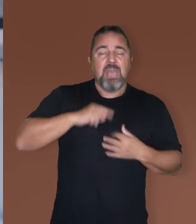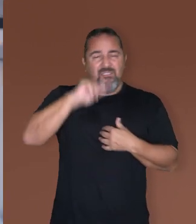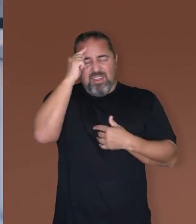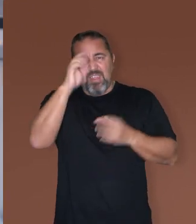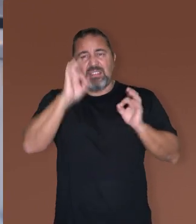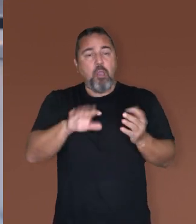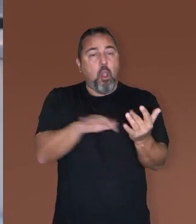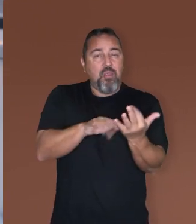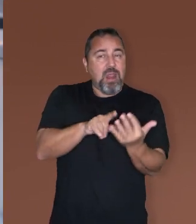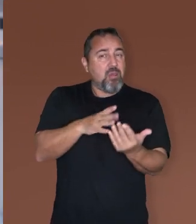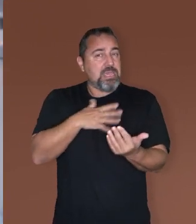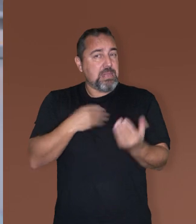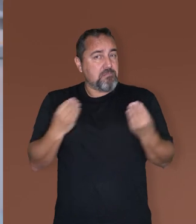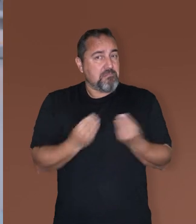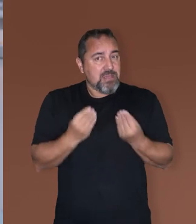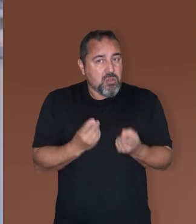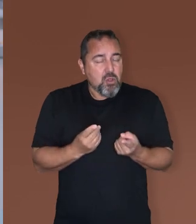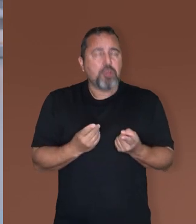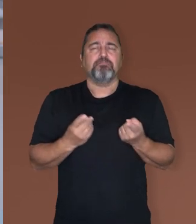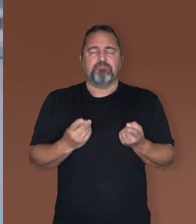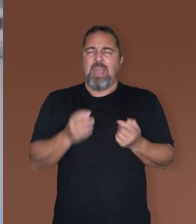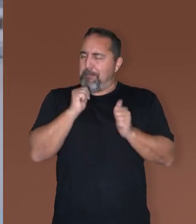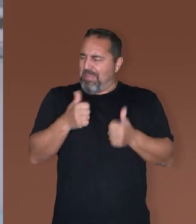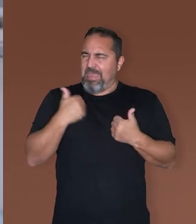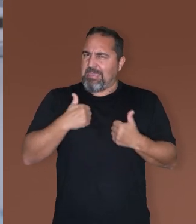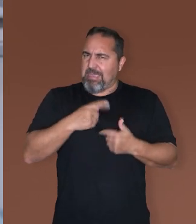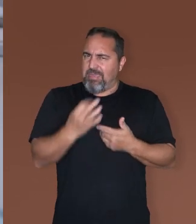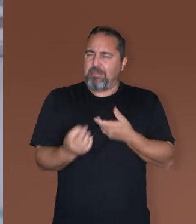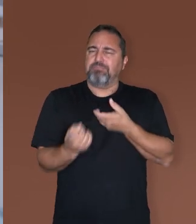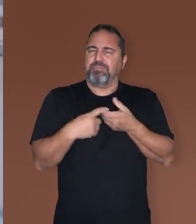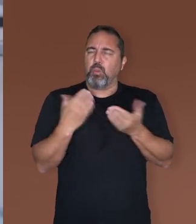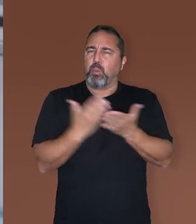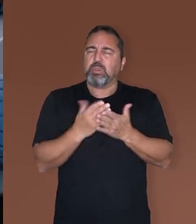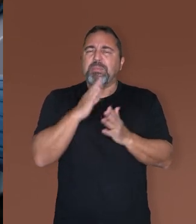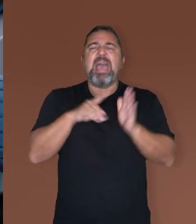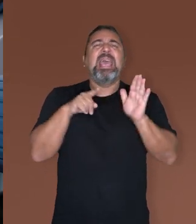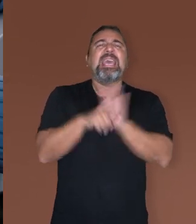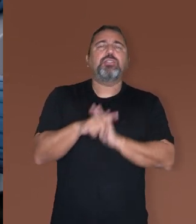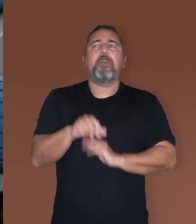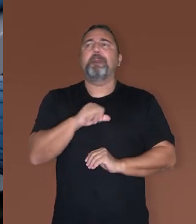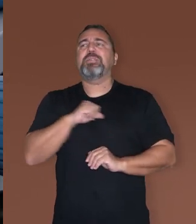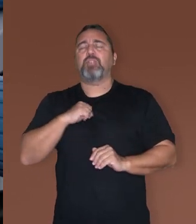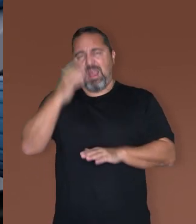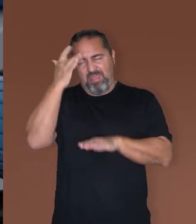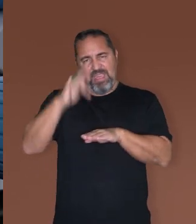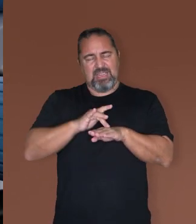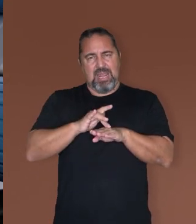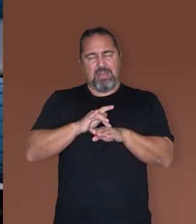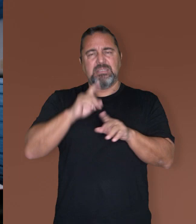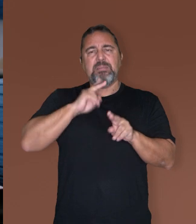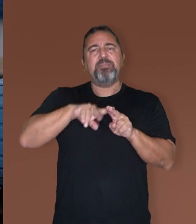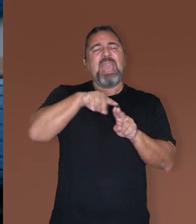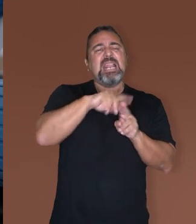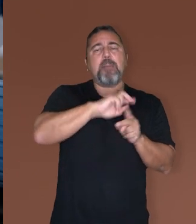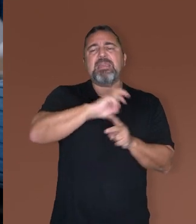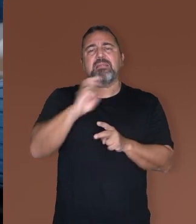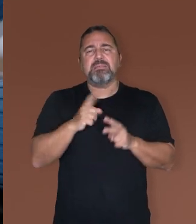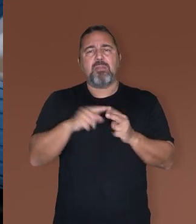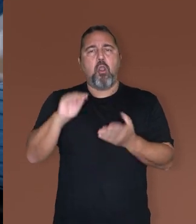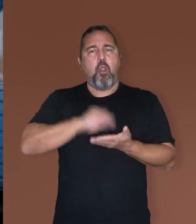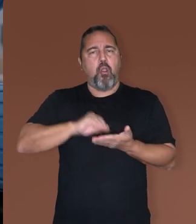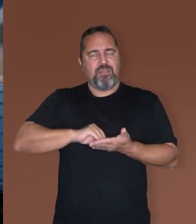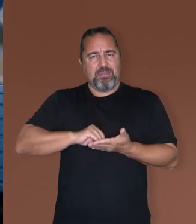Ordenagailua hobeto erabiltzen ikasi nahi duzu? Hasi oraintxe bertan kudeaketa pertsonal digitala, menderatu tresna